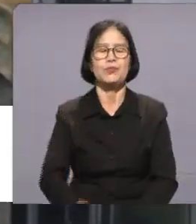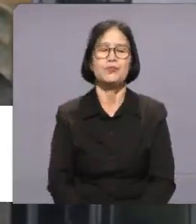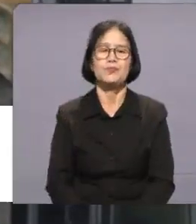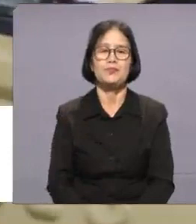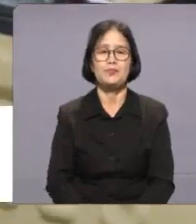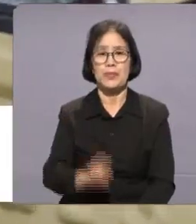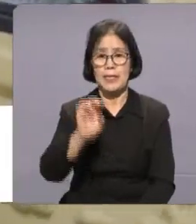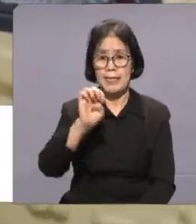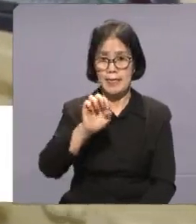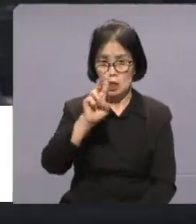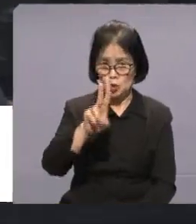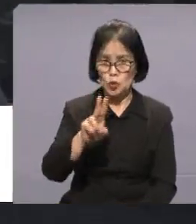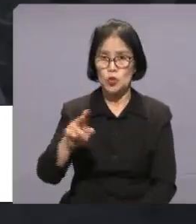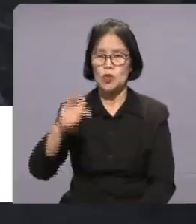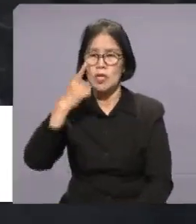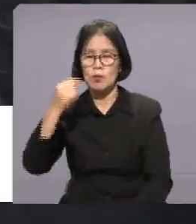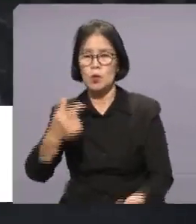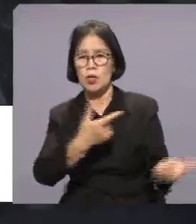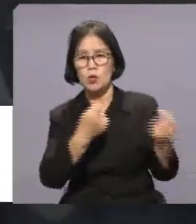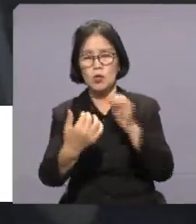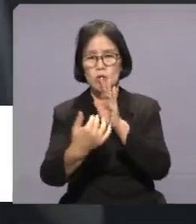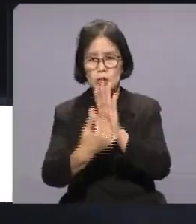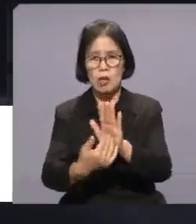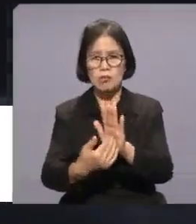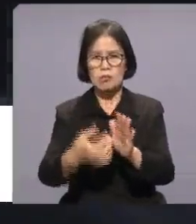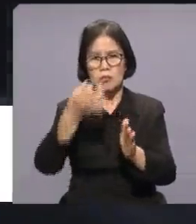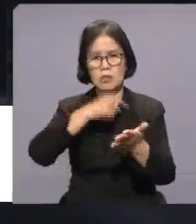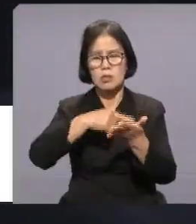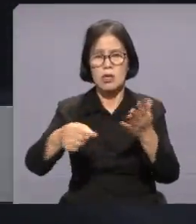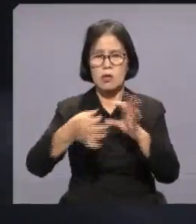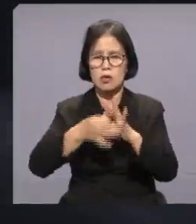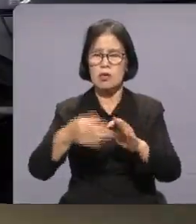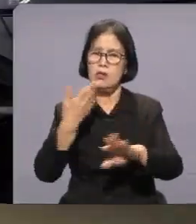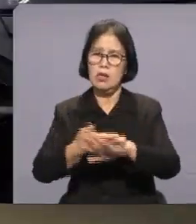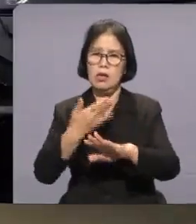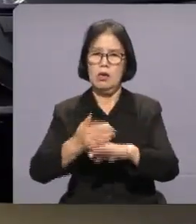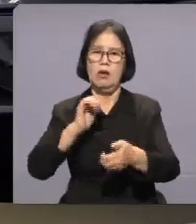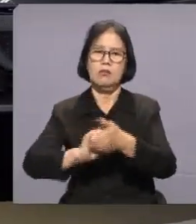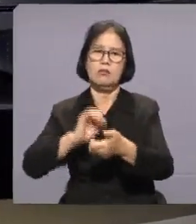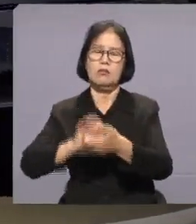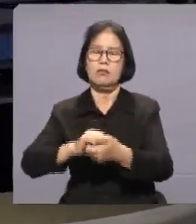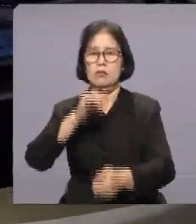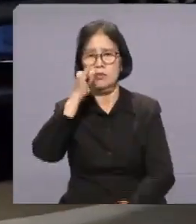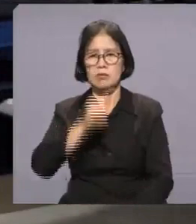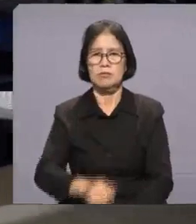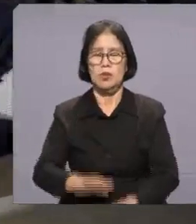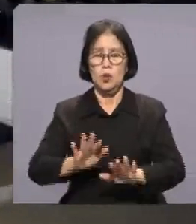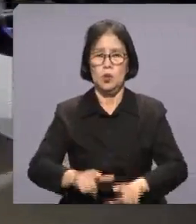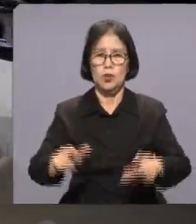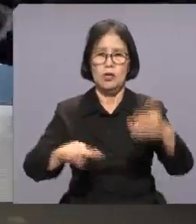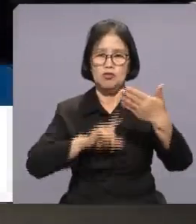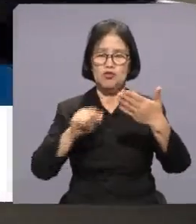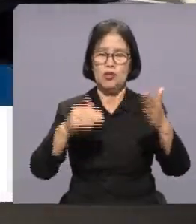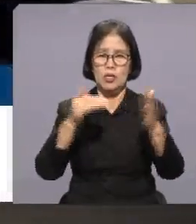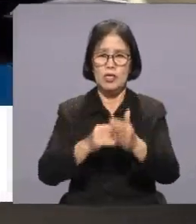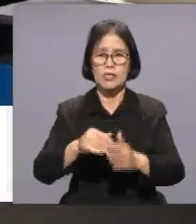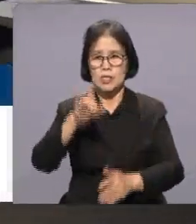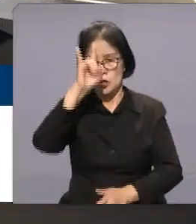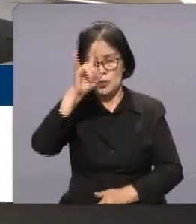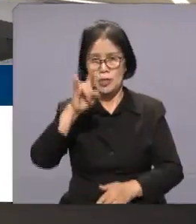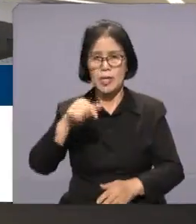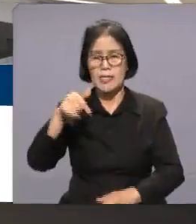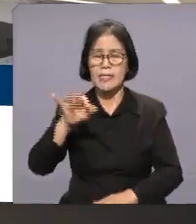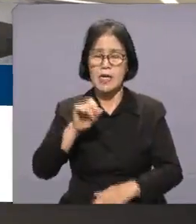이유나 일본과의 공동대응도 이해관계가 달라 한계가 있습니다 올해 들어서 9월까지의 현대